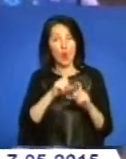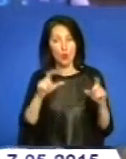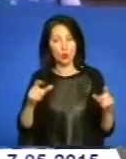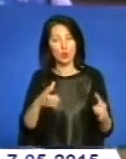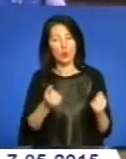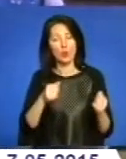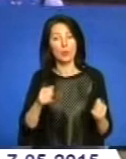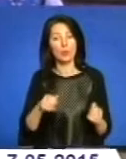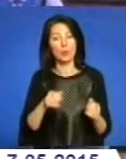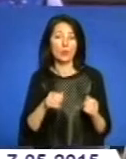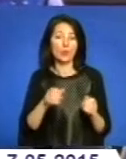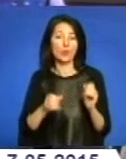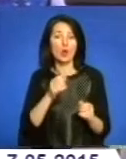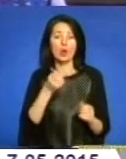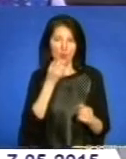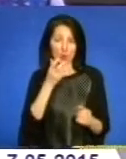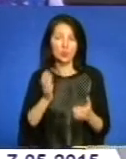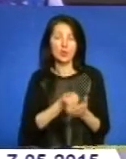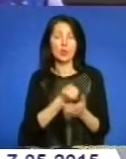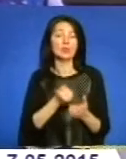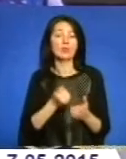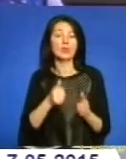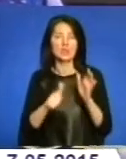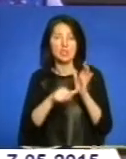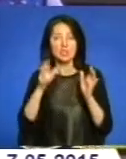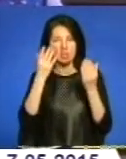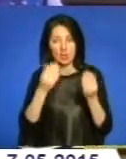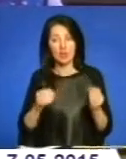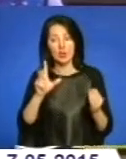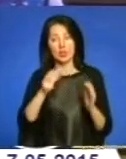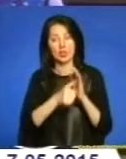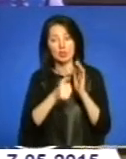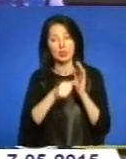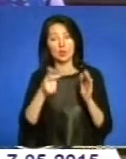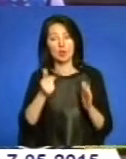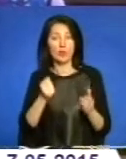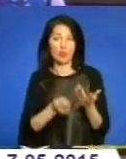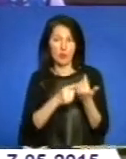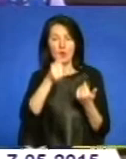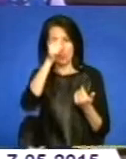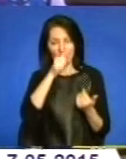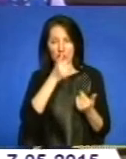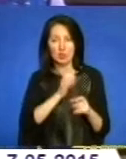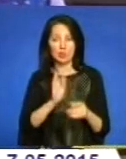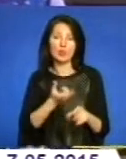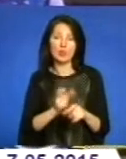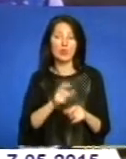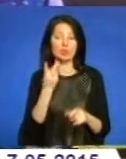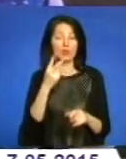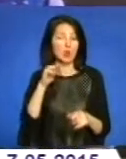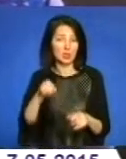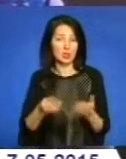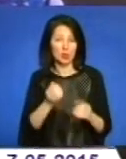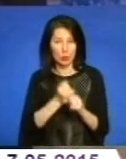виходить, за 6 днів 500 гривень взяла. Якщо порахувати, що за місяць, то буде більше 2000. Ну, та якщо робити в селі, то можна